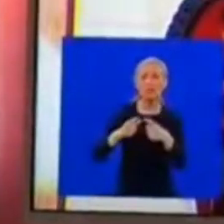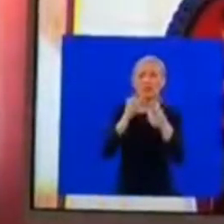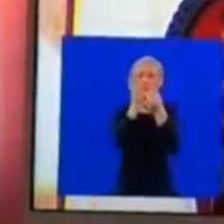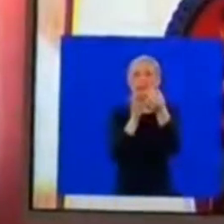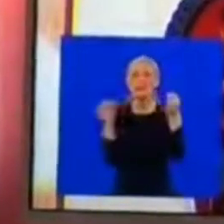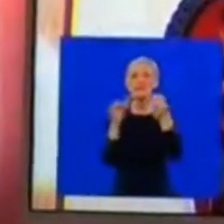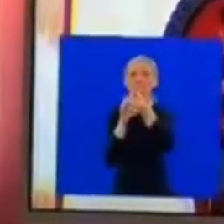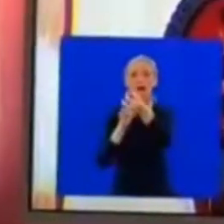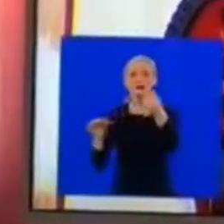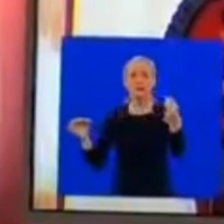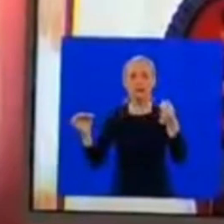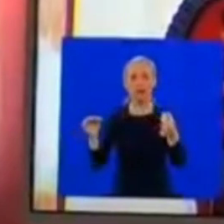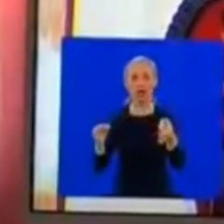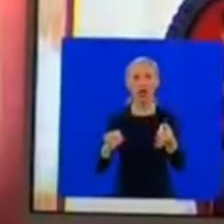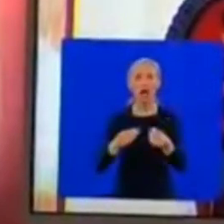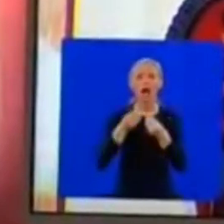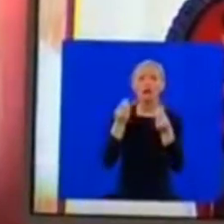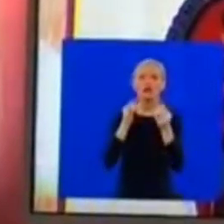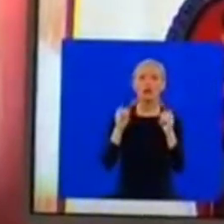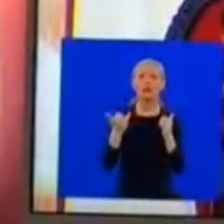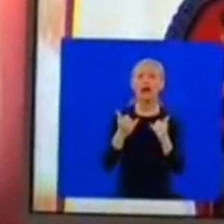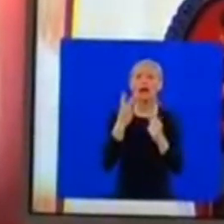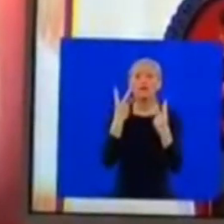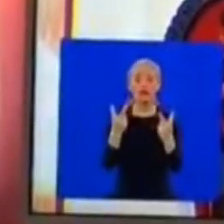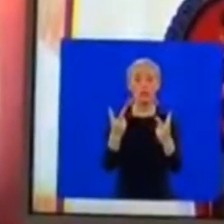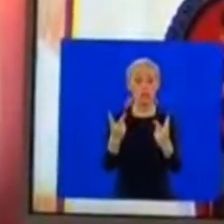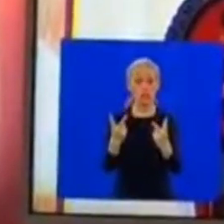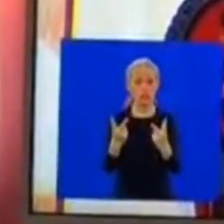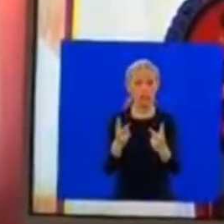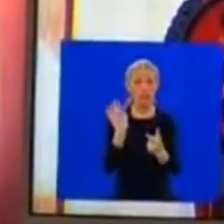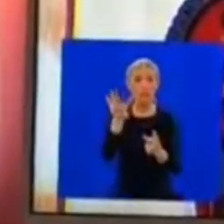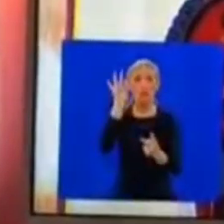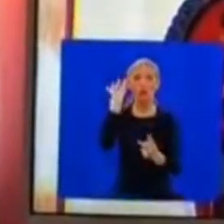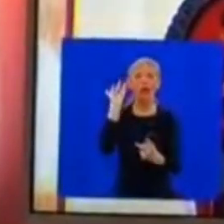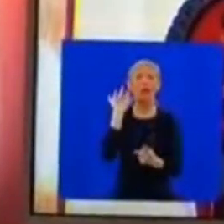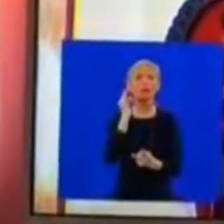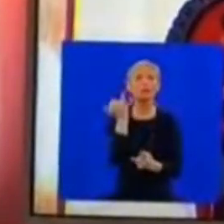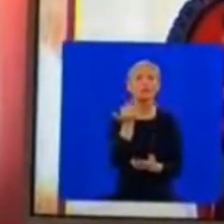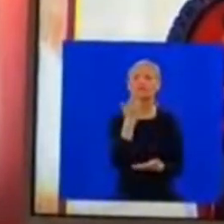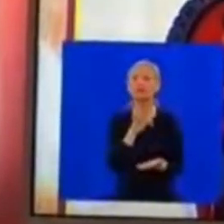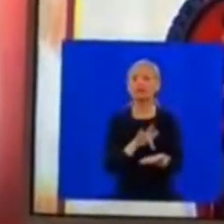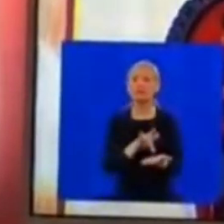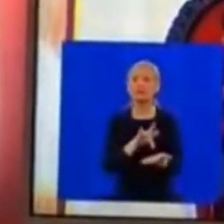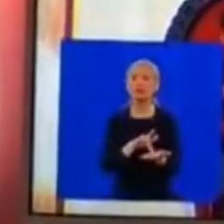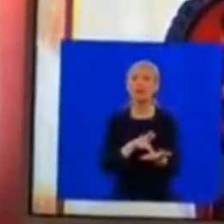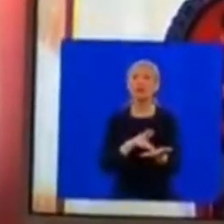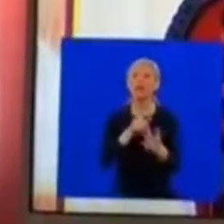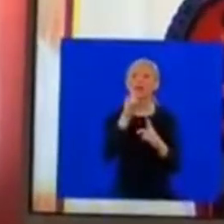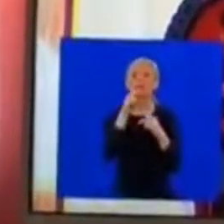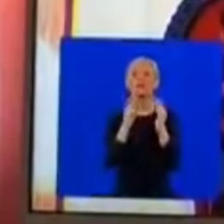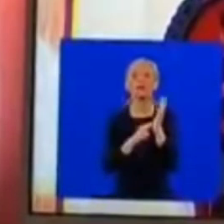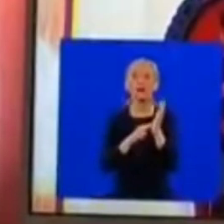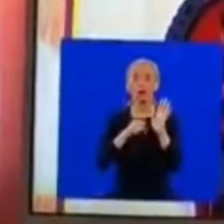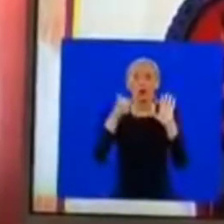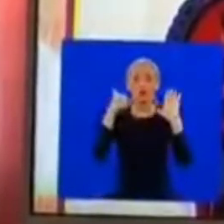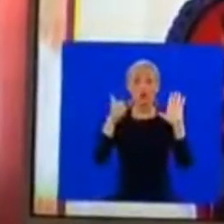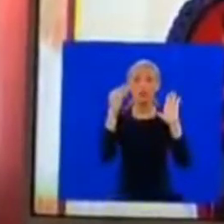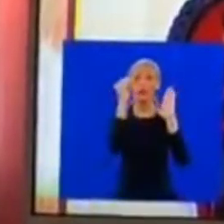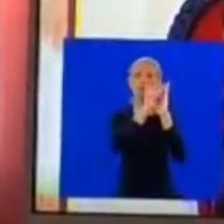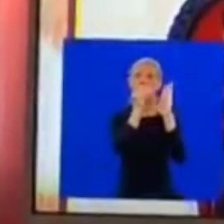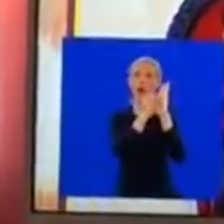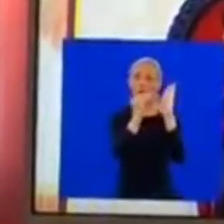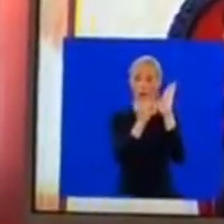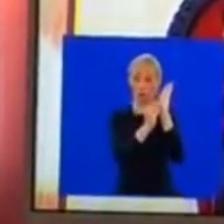dimenzije. Ali ono što je najvažnije, zapravo pronalazimo kod Ivana u 6.